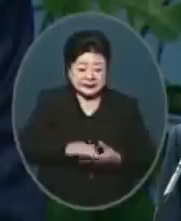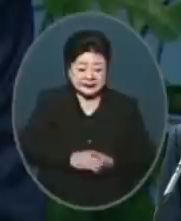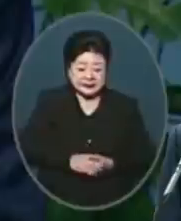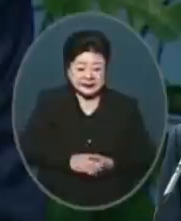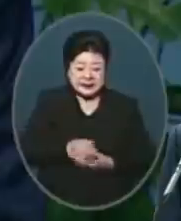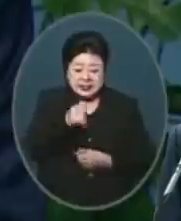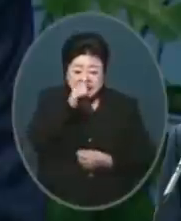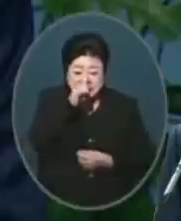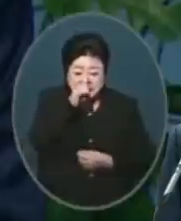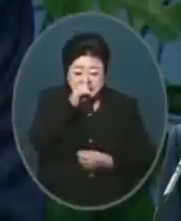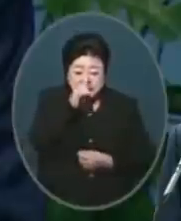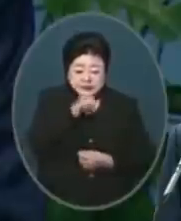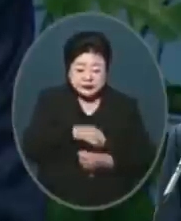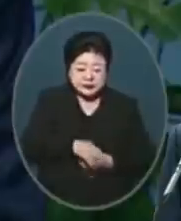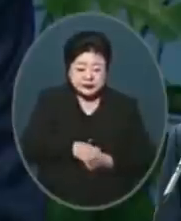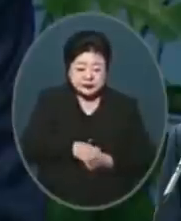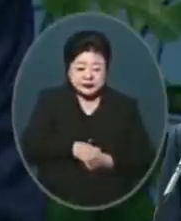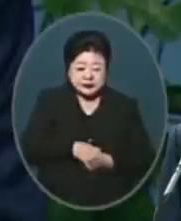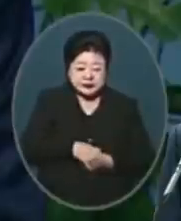탯줄에는